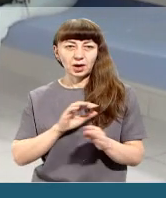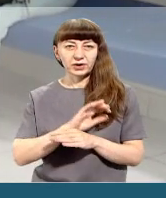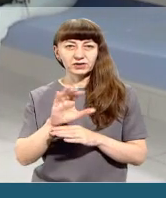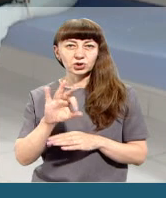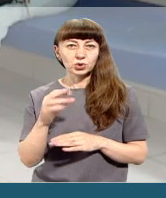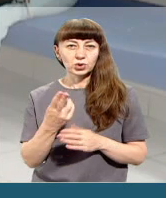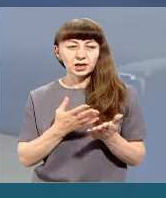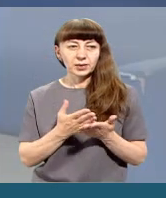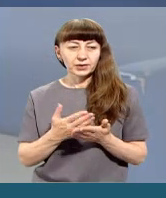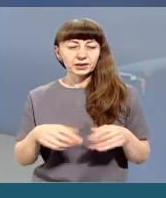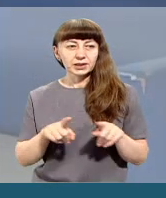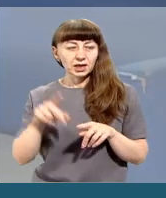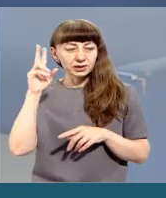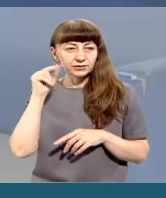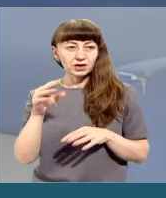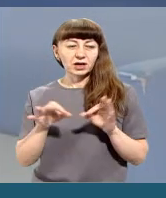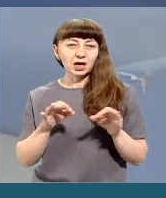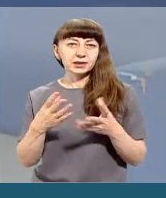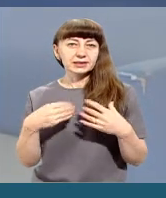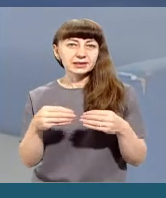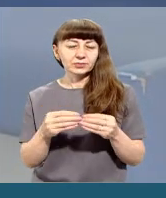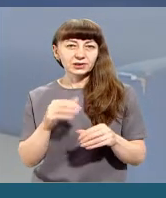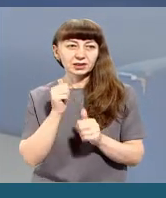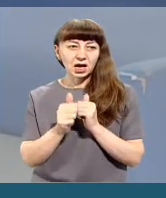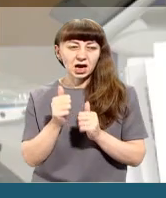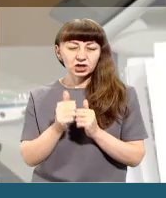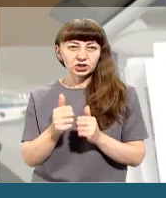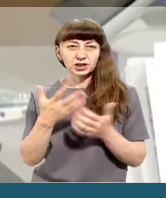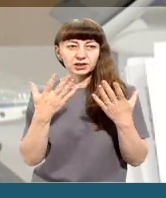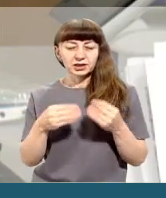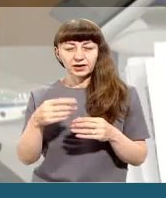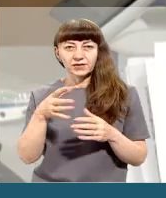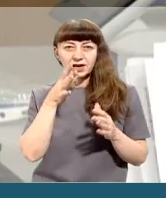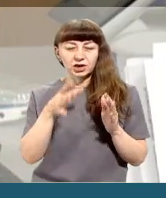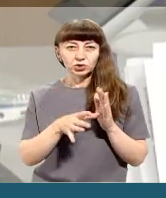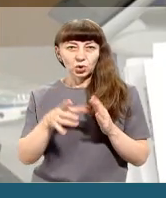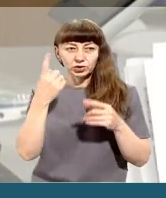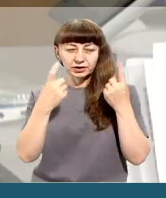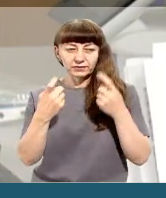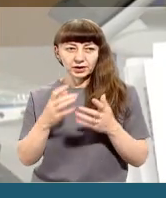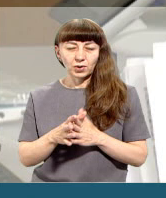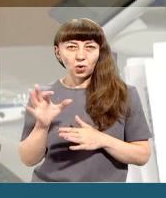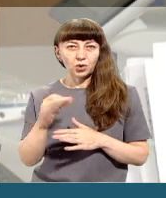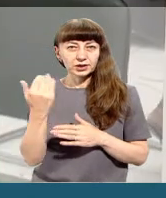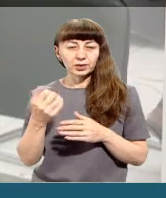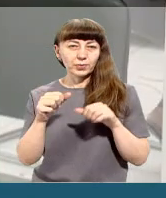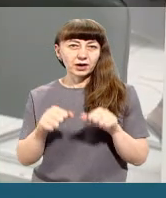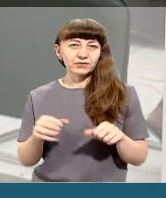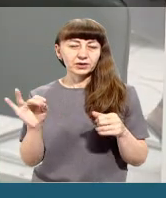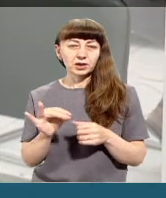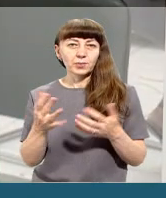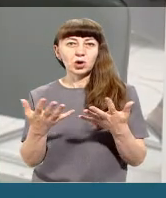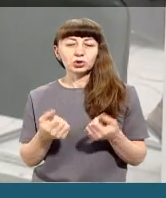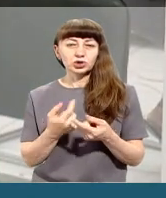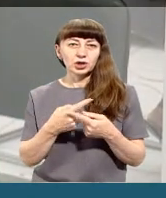политики. Также цифровая карта семьи является ежедневным электронным уведомителем граждан о их правах на получение того